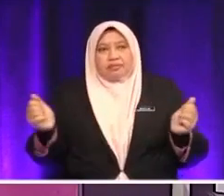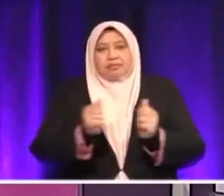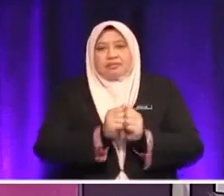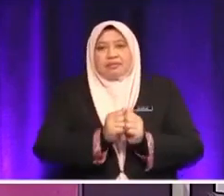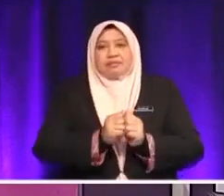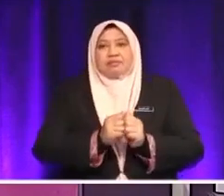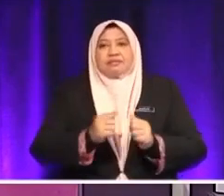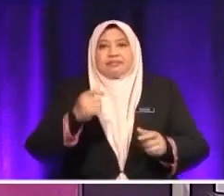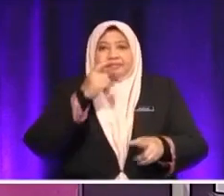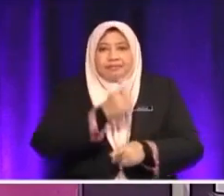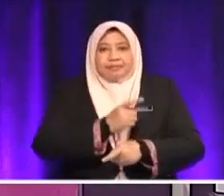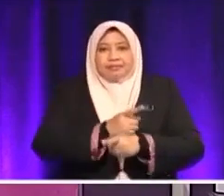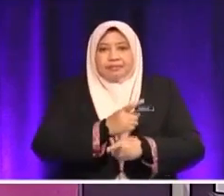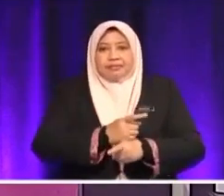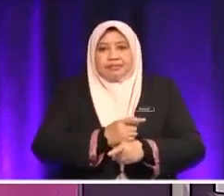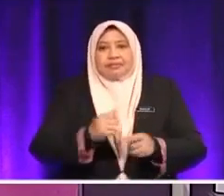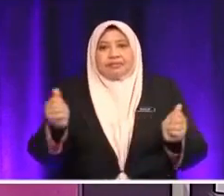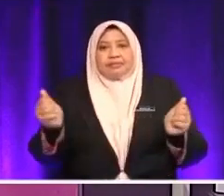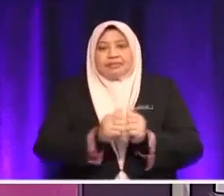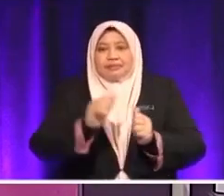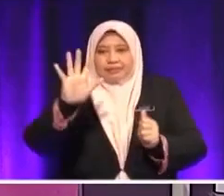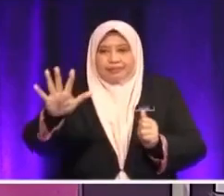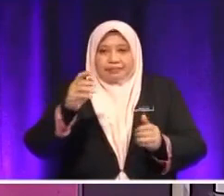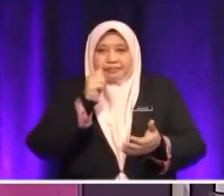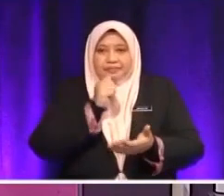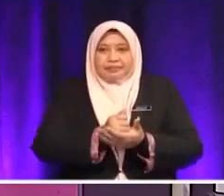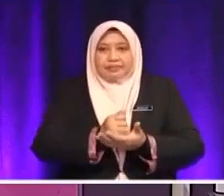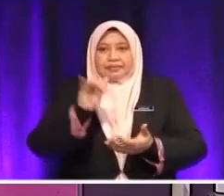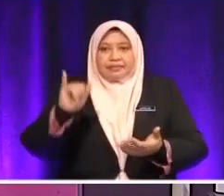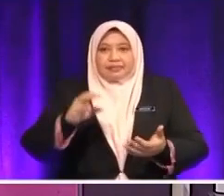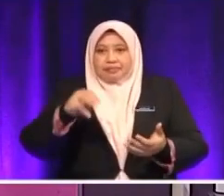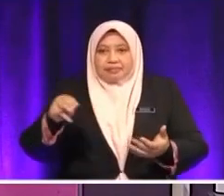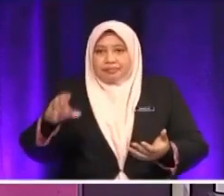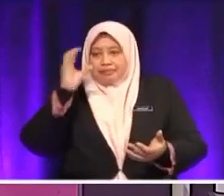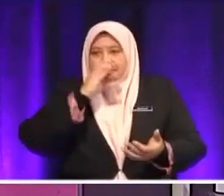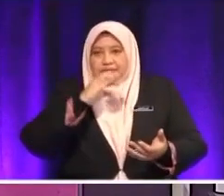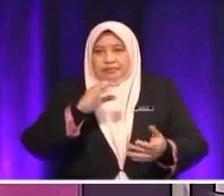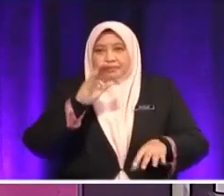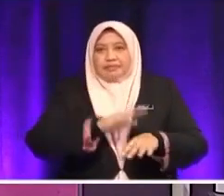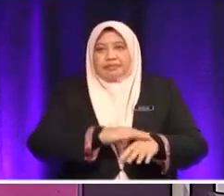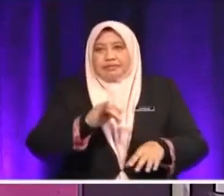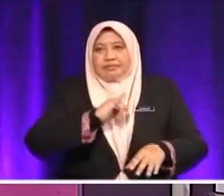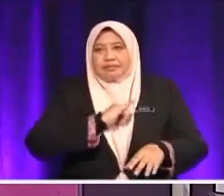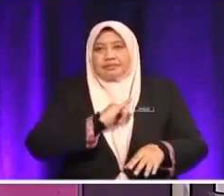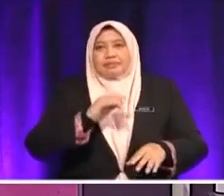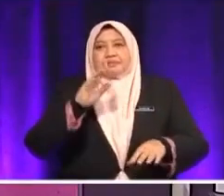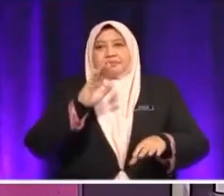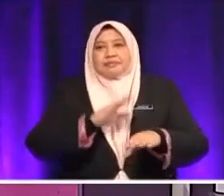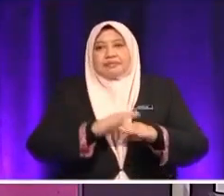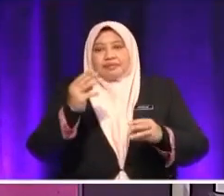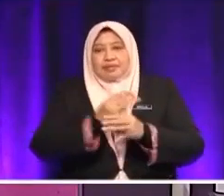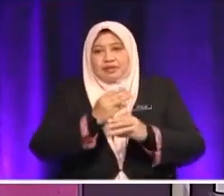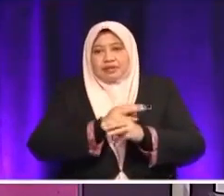berdasarkan kelima-lima nilai yang murid cari jadi Pakde saya apapun dalam matematika ini jangan